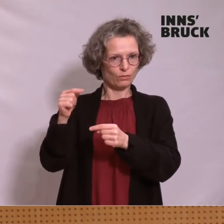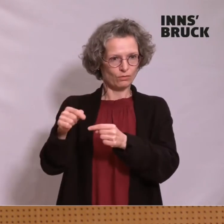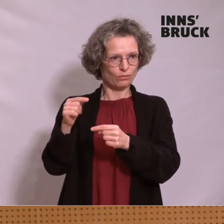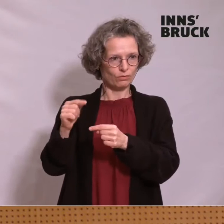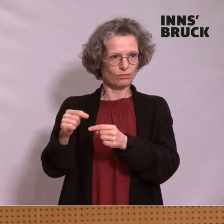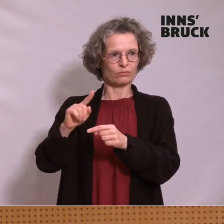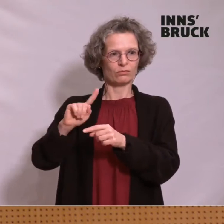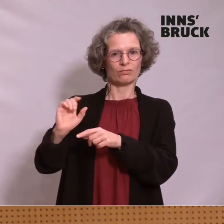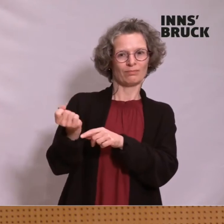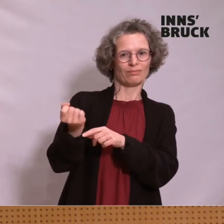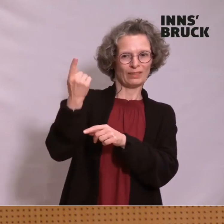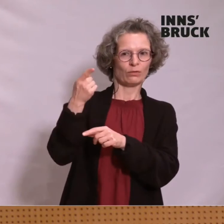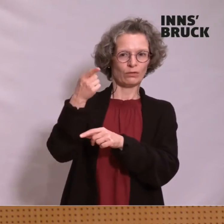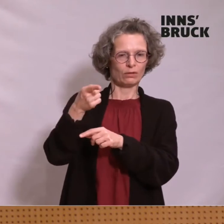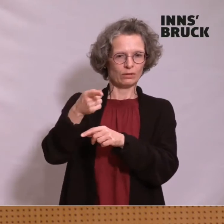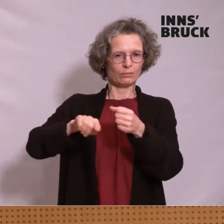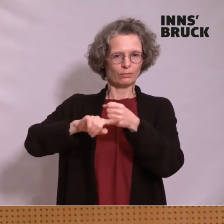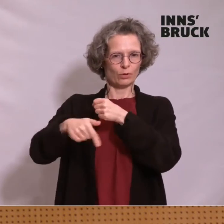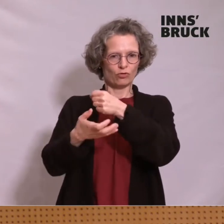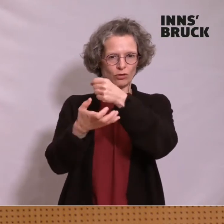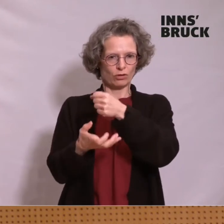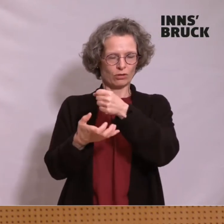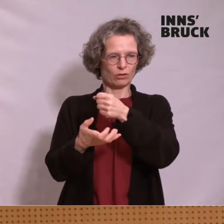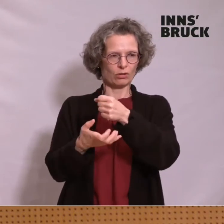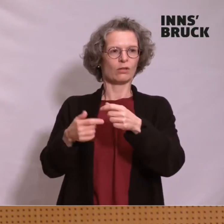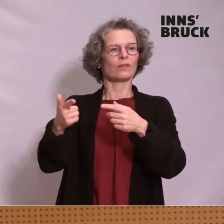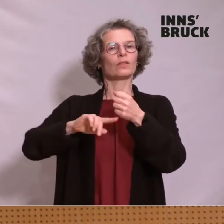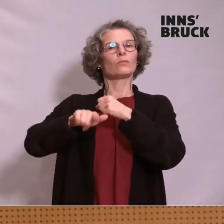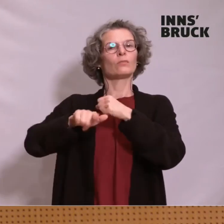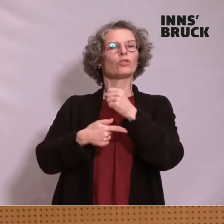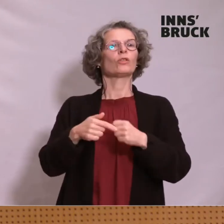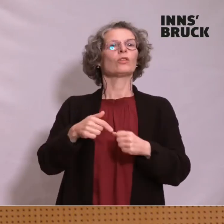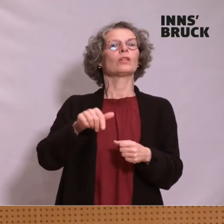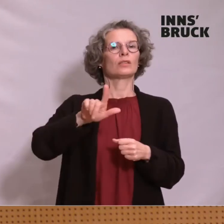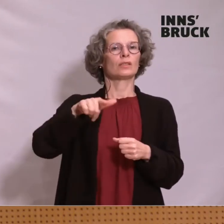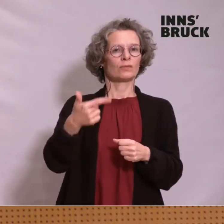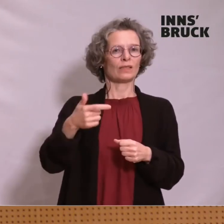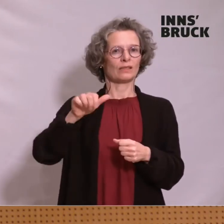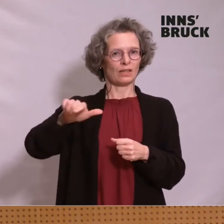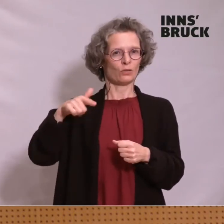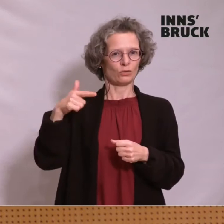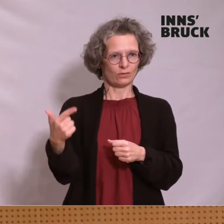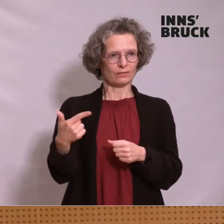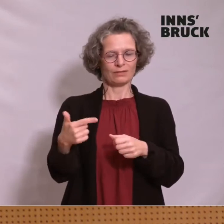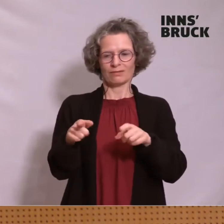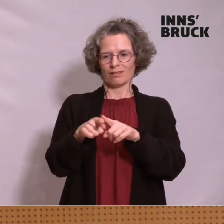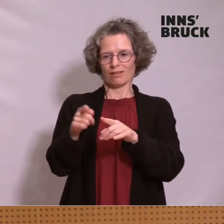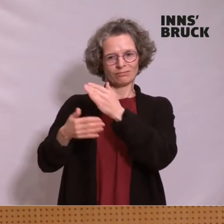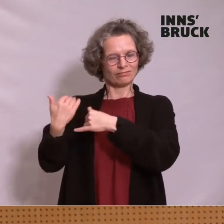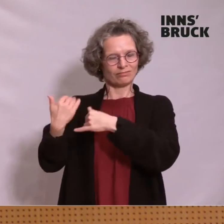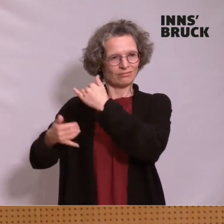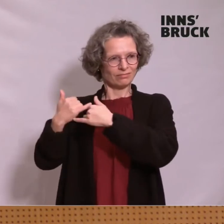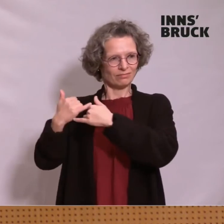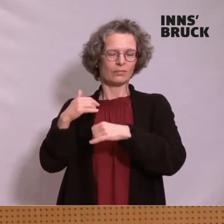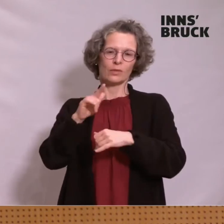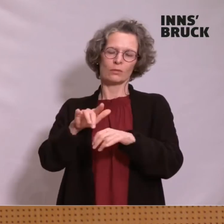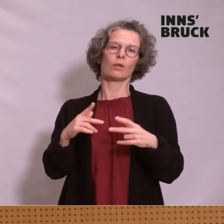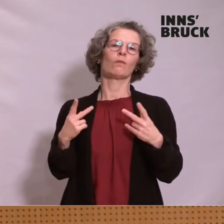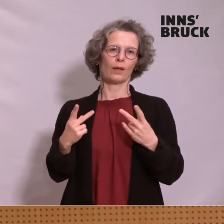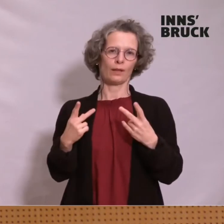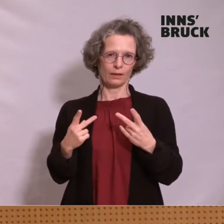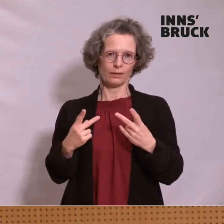besonderes Budget, nämlich das Budget 2021, wie in den vergangenen Jahren äußerst wichtig.